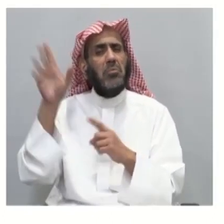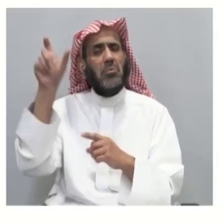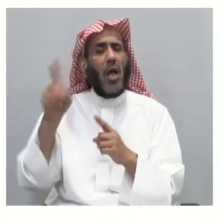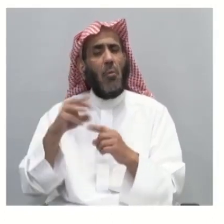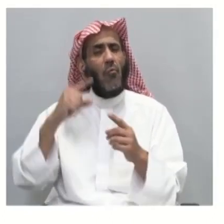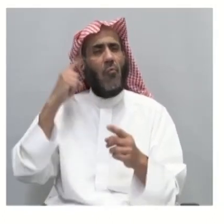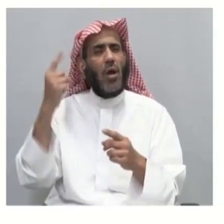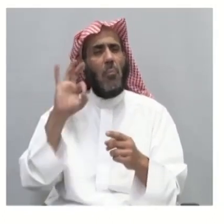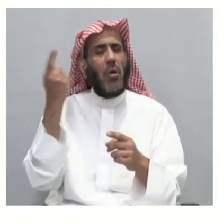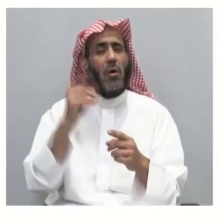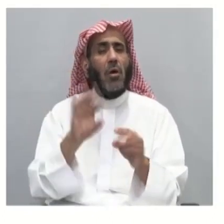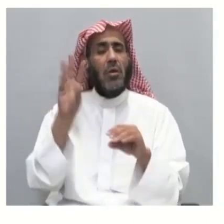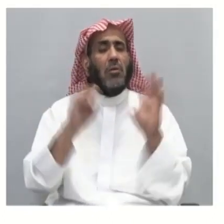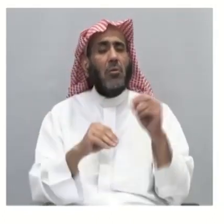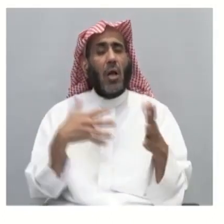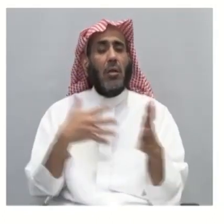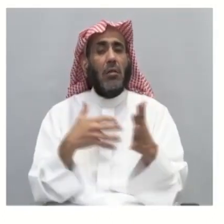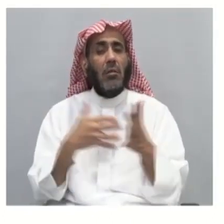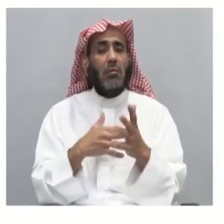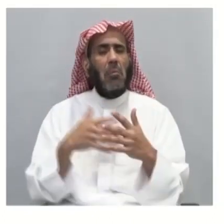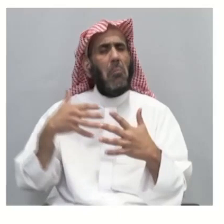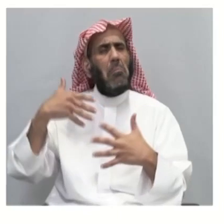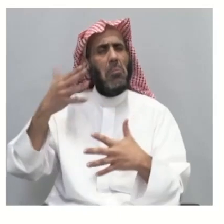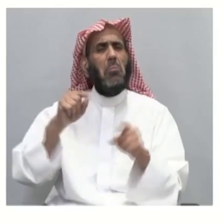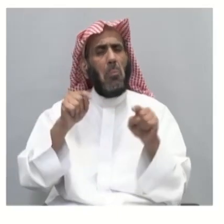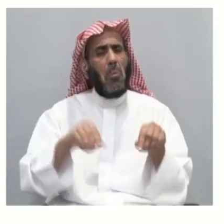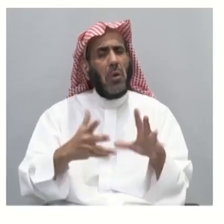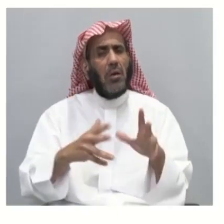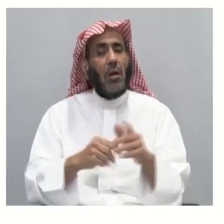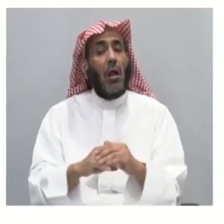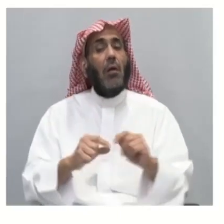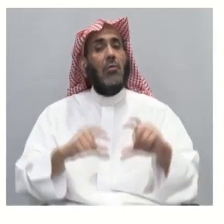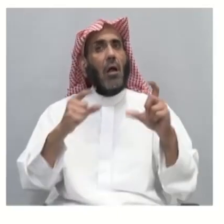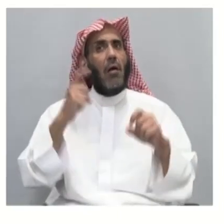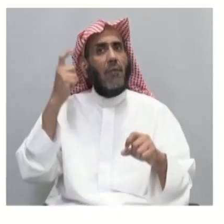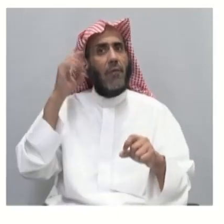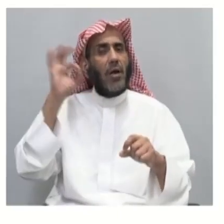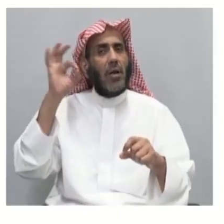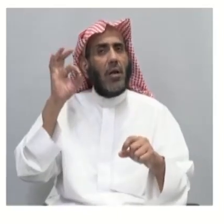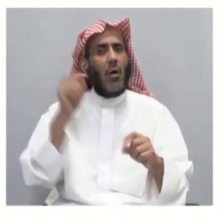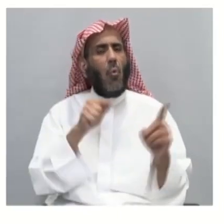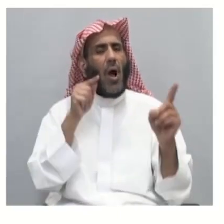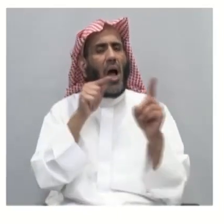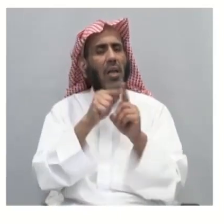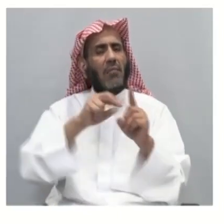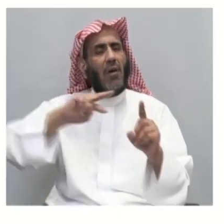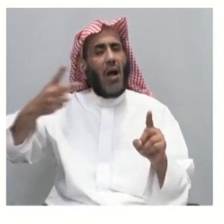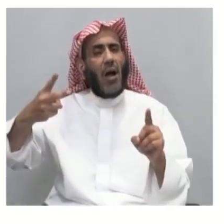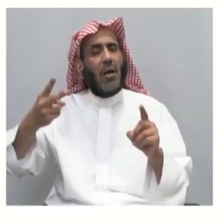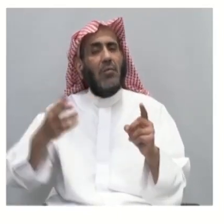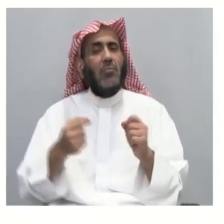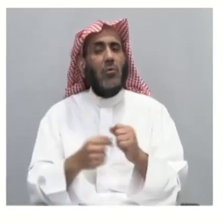حوله فالقصه وان كانت احداثها محتمله الوقوع لها دلاله فكريه ومغزى اخر يريد